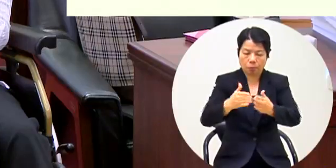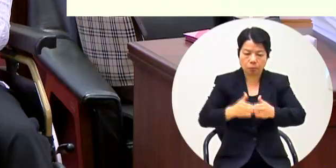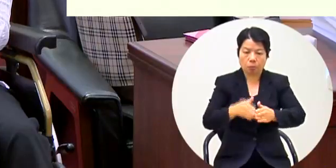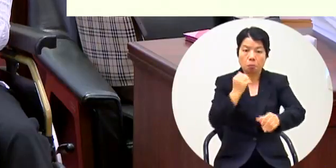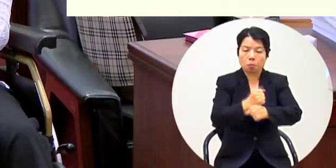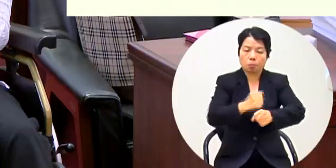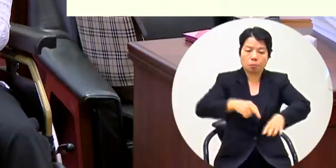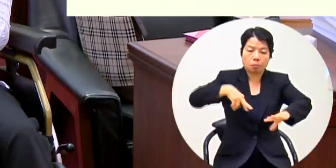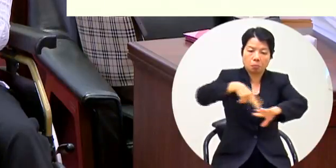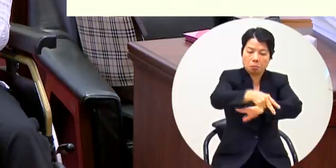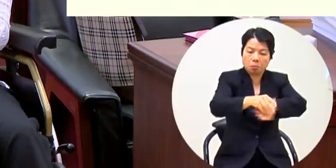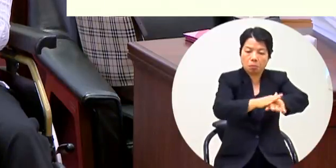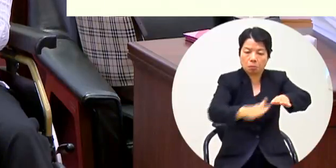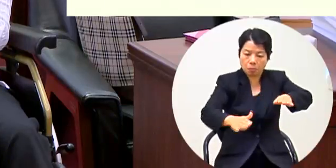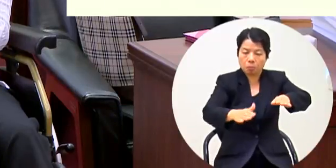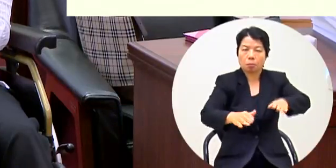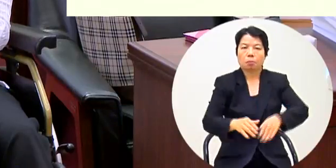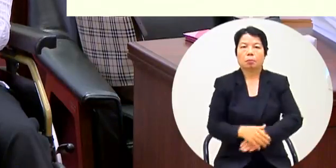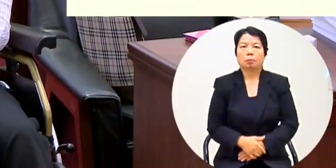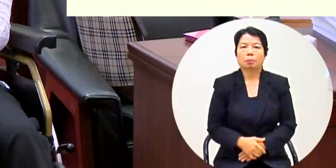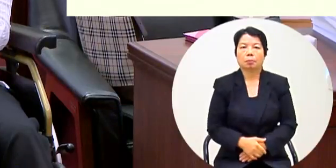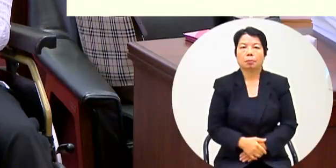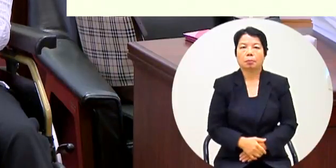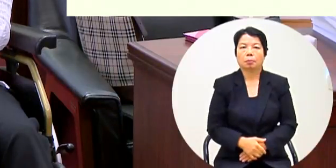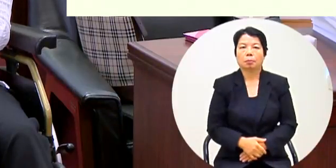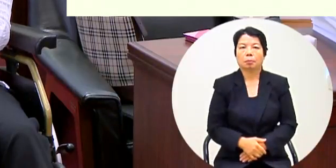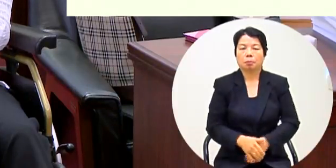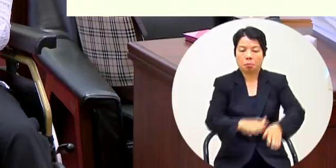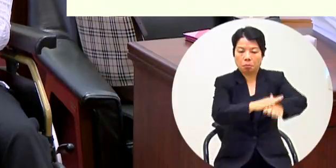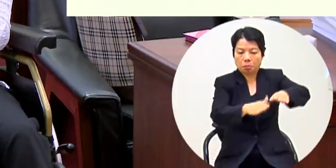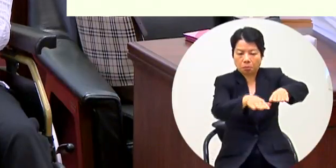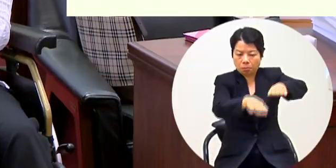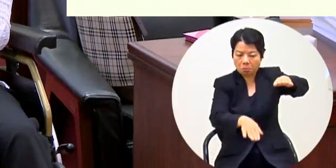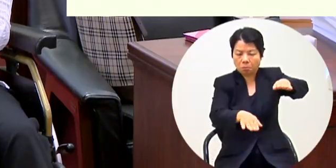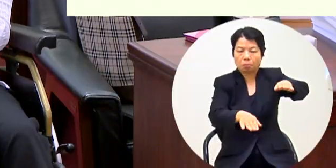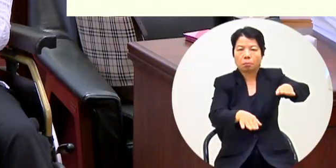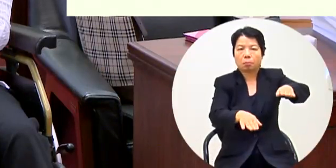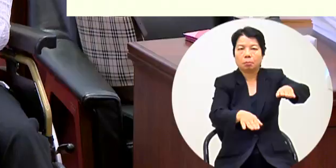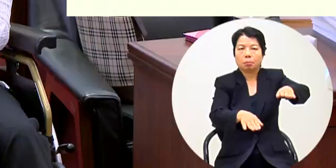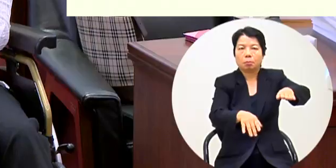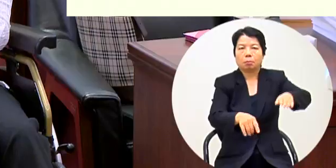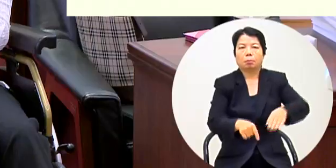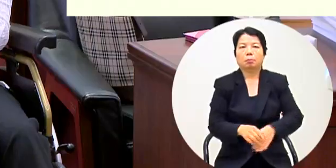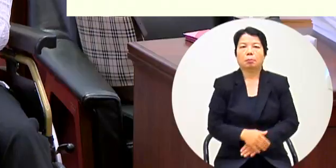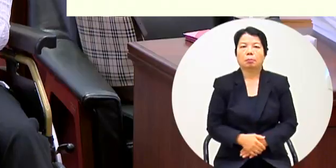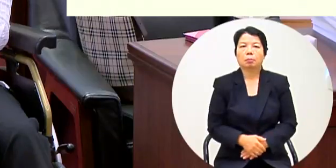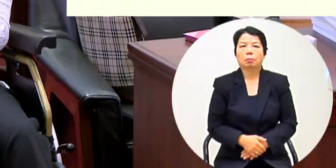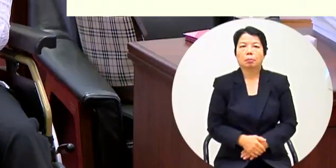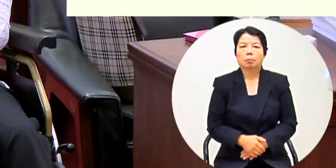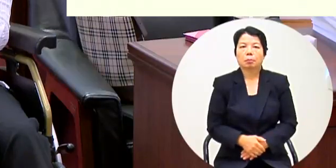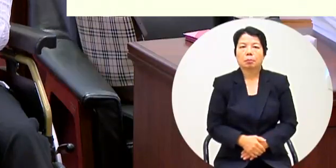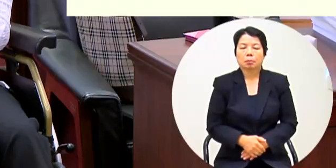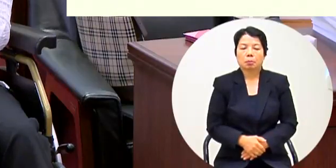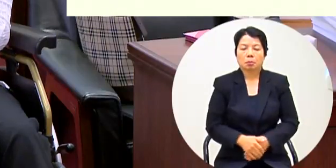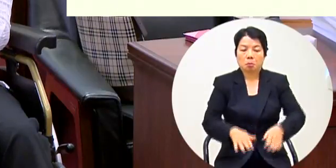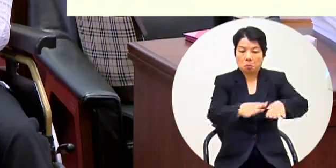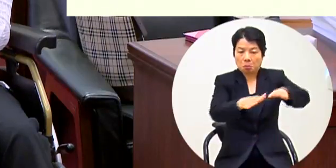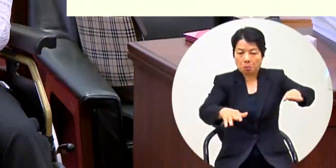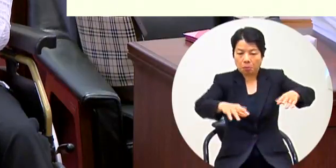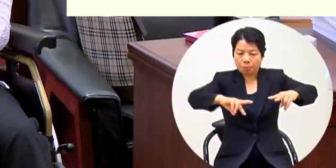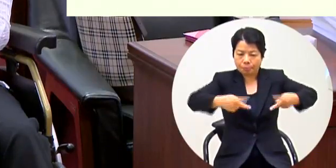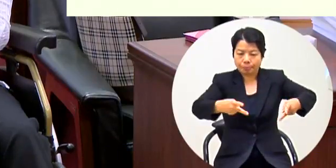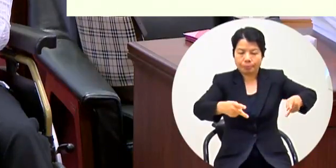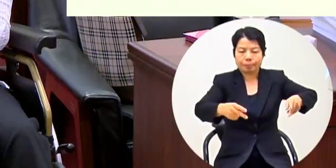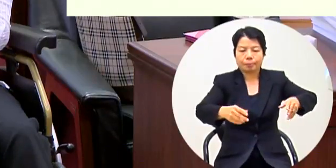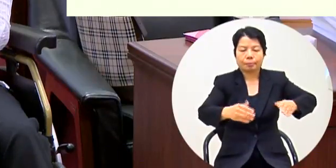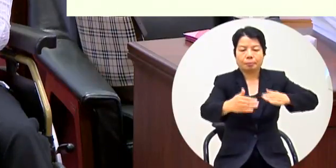衔接的垂直20公分的部分呢，能够做比较大幅度的是斜坡式的。好，那当然